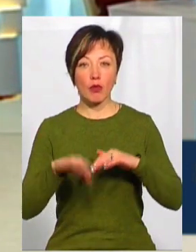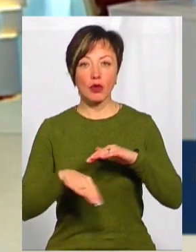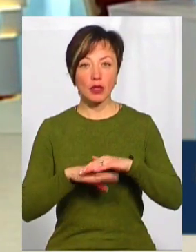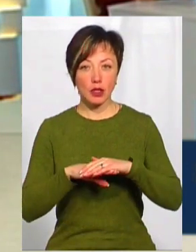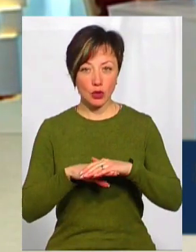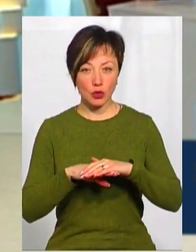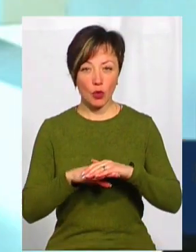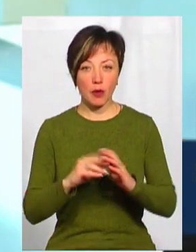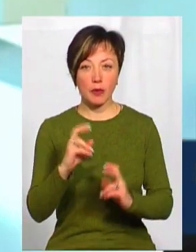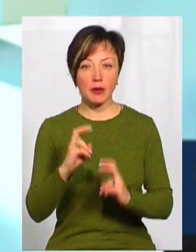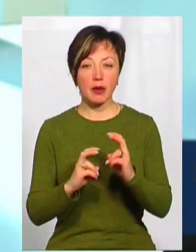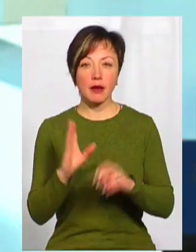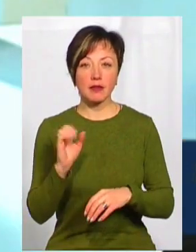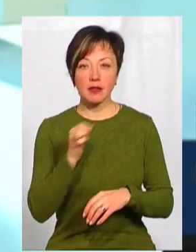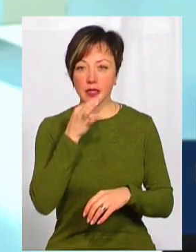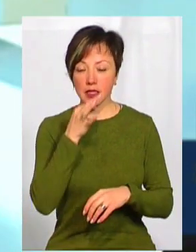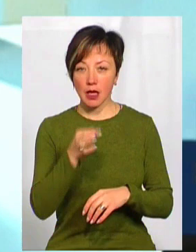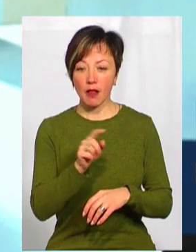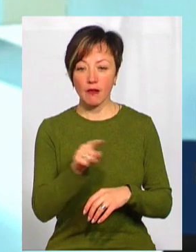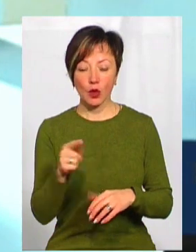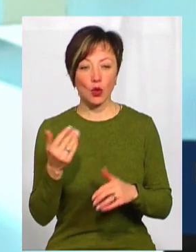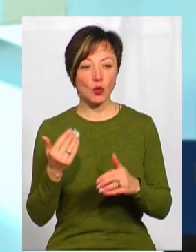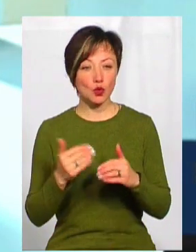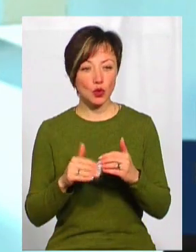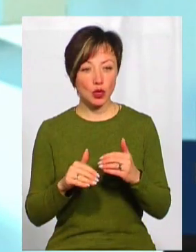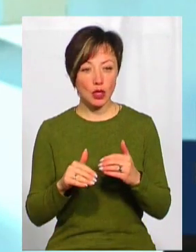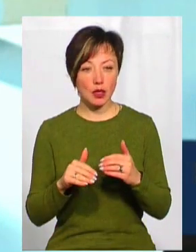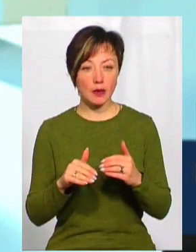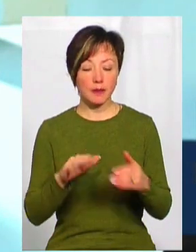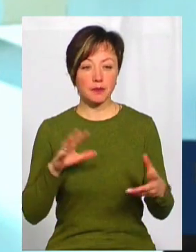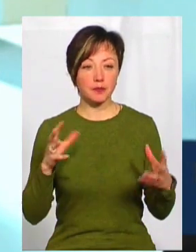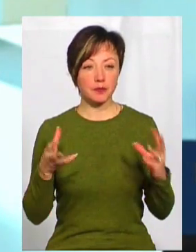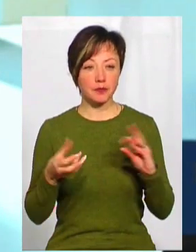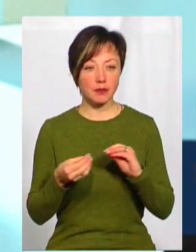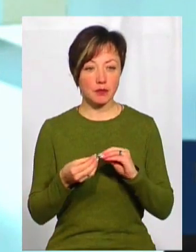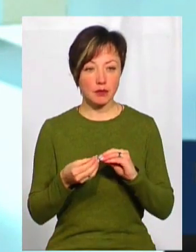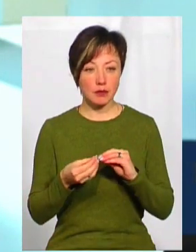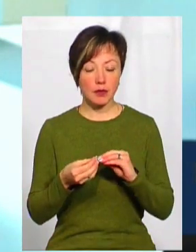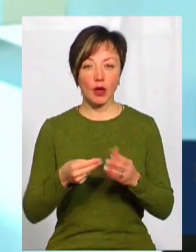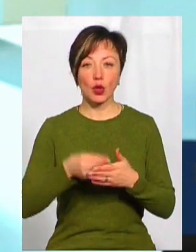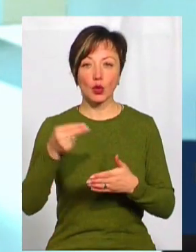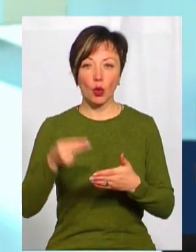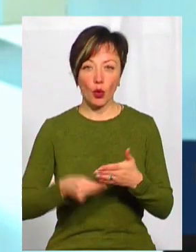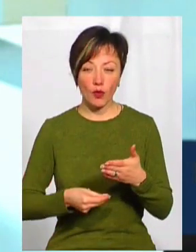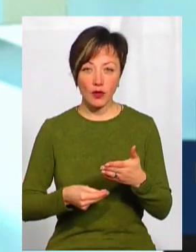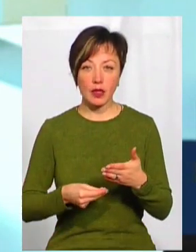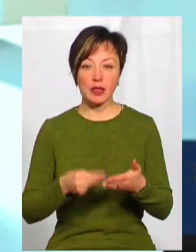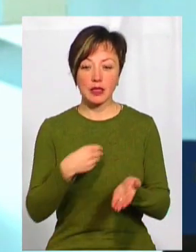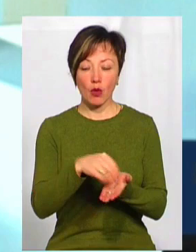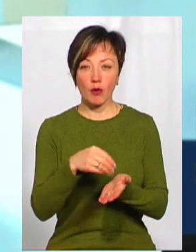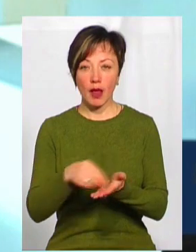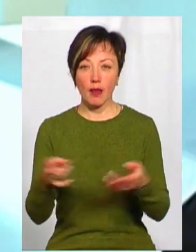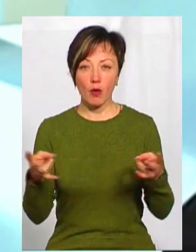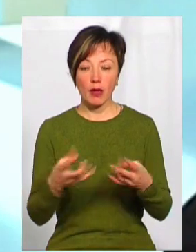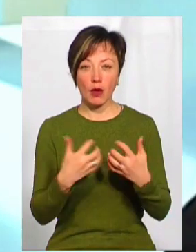Кам'янець-Подільського підприємства сказала, що вони вже на виході, скажімо так, вони вже заключили договір, закупляють